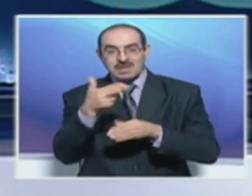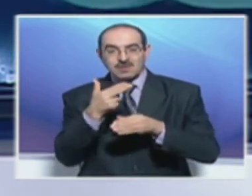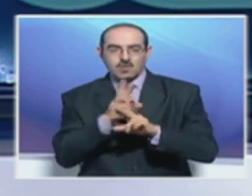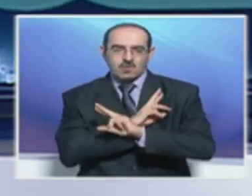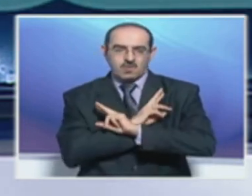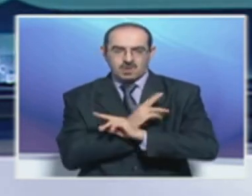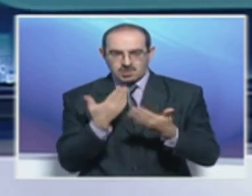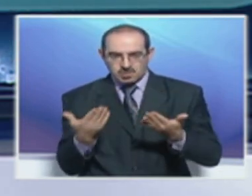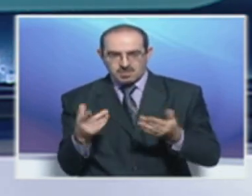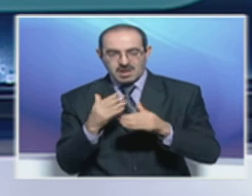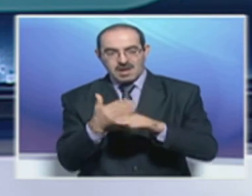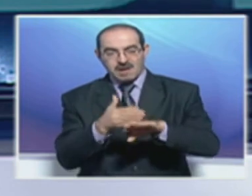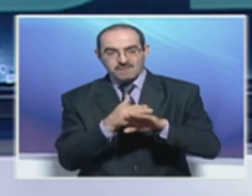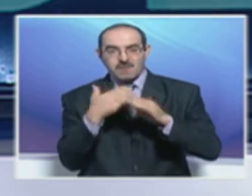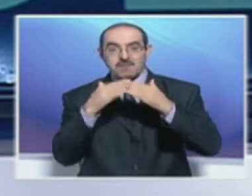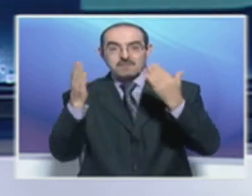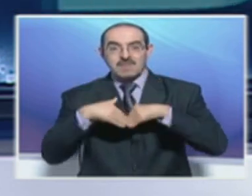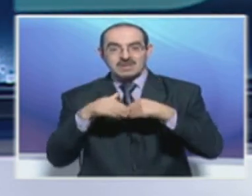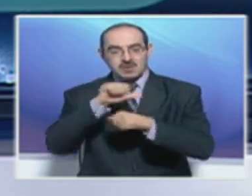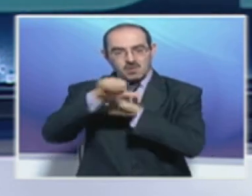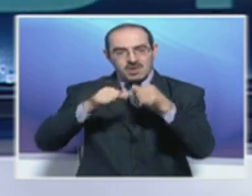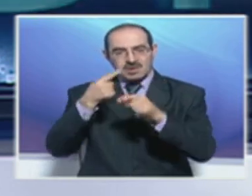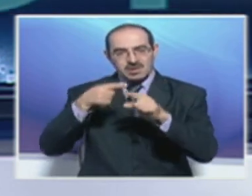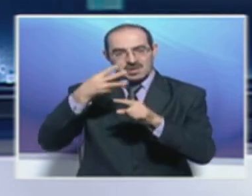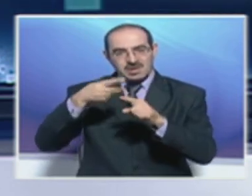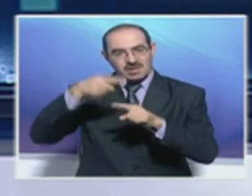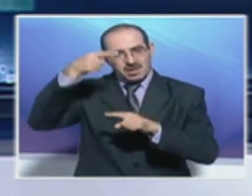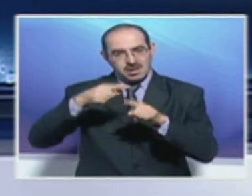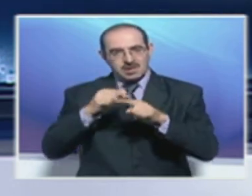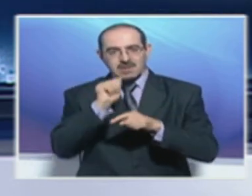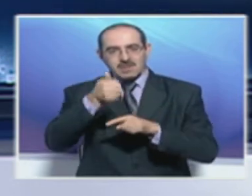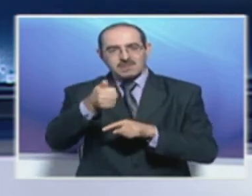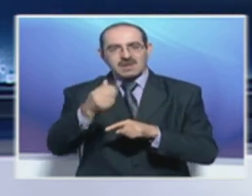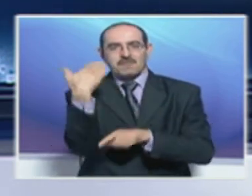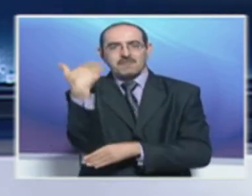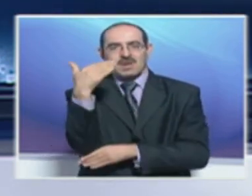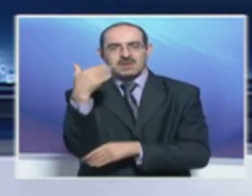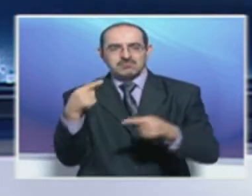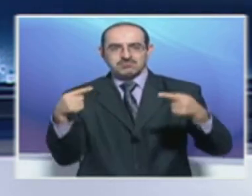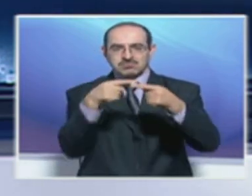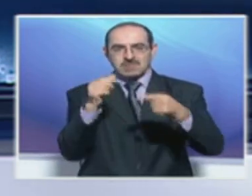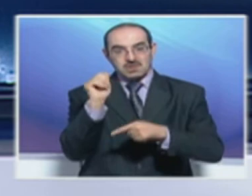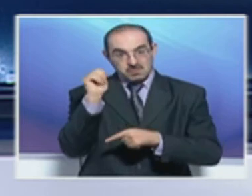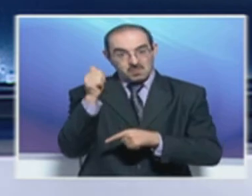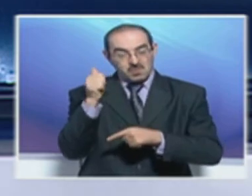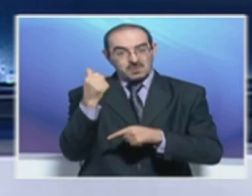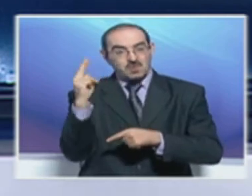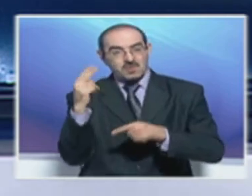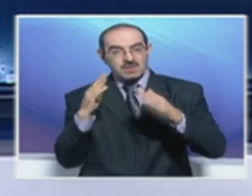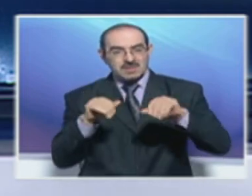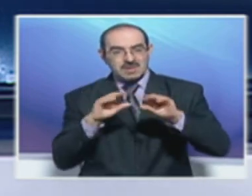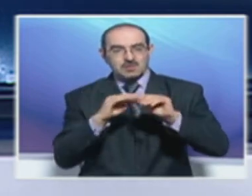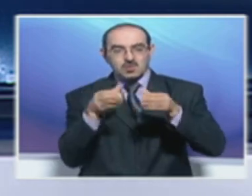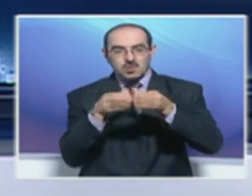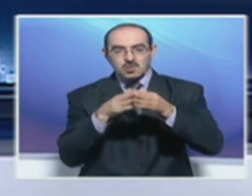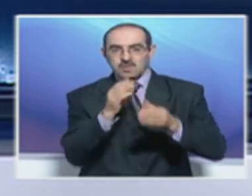حراحة اليوم قبل خوضهم للدور ربع النهائي بعد غد الأربعاء ضد صاحب المرتبة الثانية في